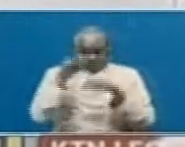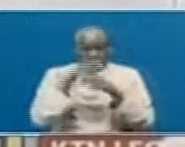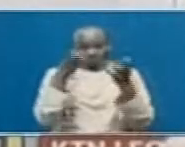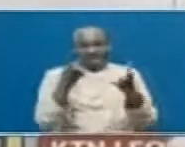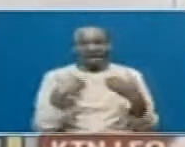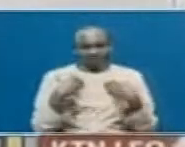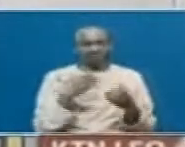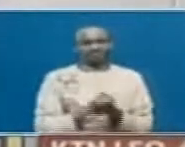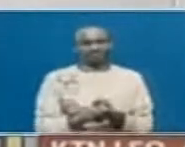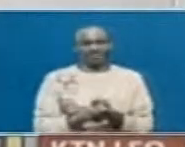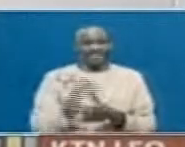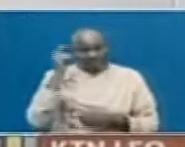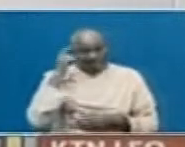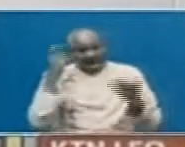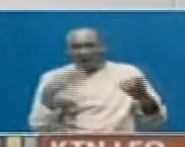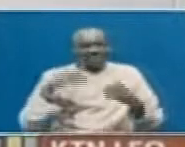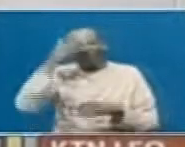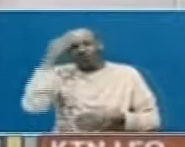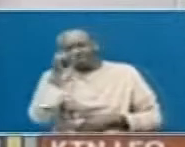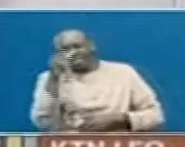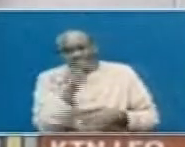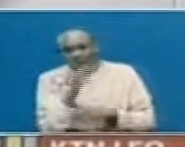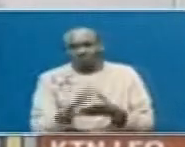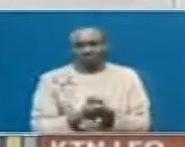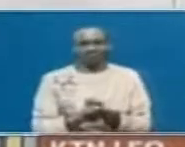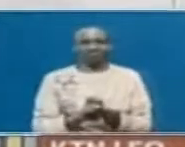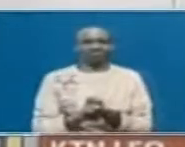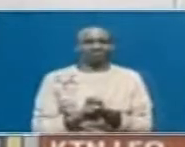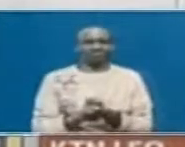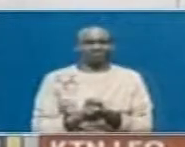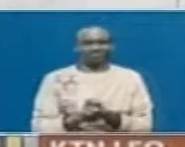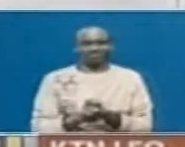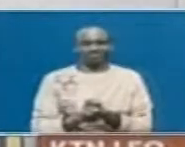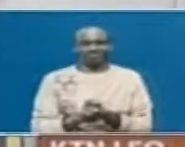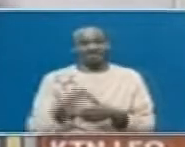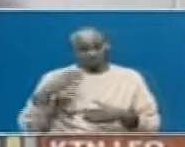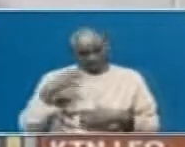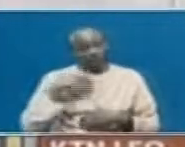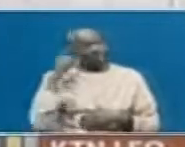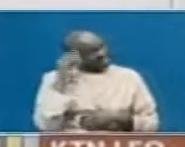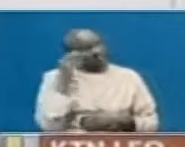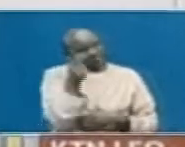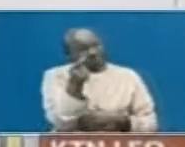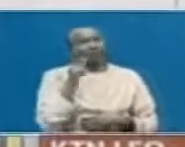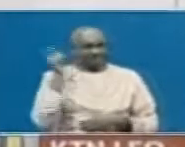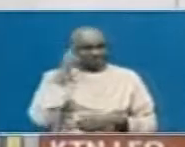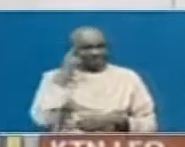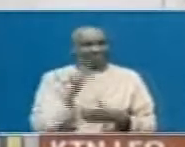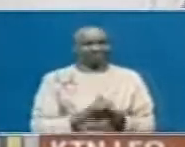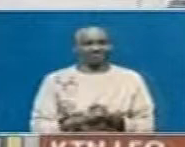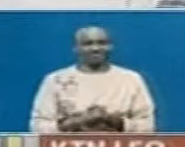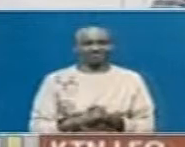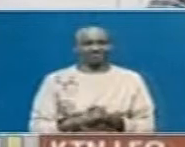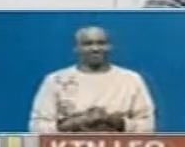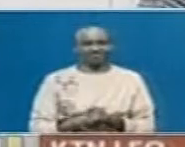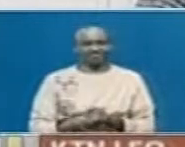kitaifa. Tukumbushe wengine hawajui kuongoza juzi na wengine wa kitambo. Kugusia tu kidogo ulikuwa ukienda namna hii.